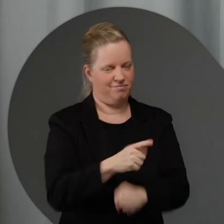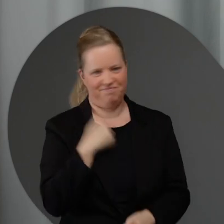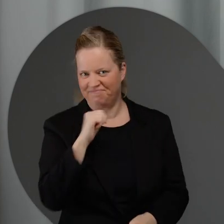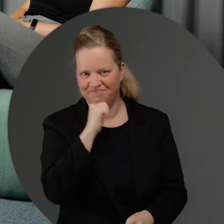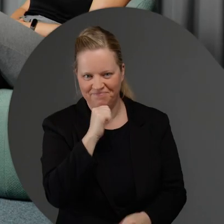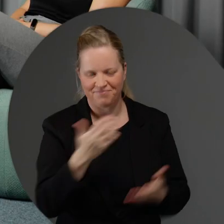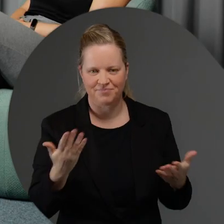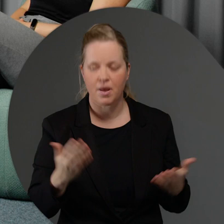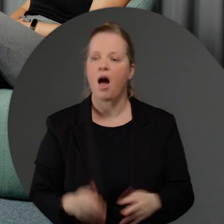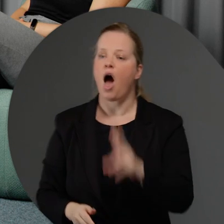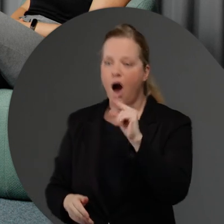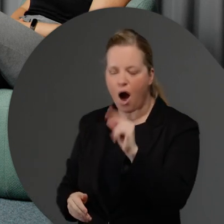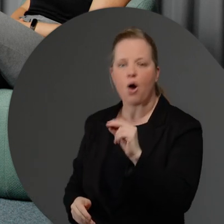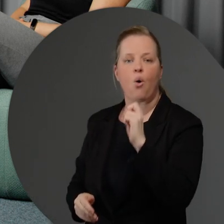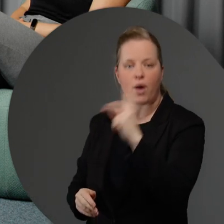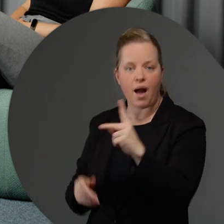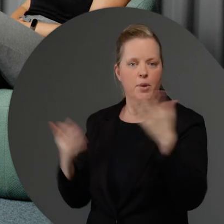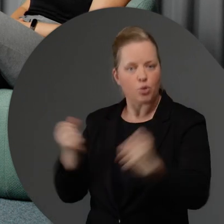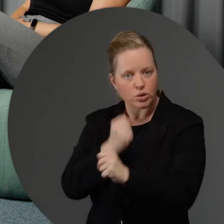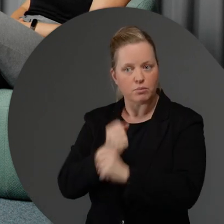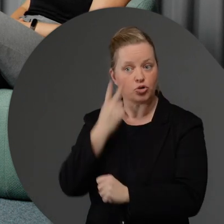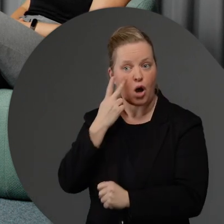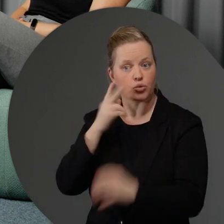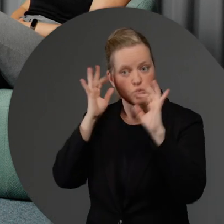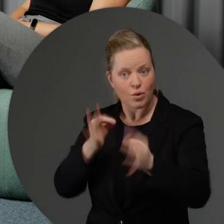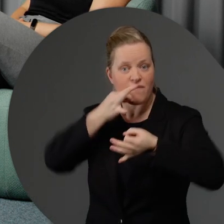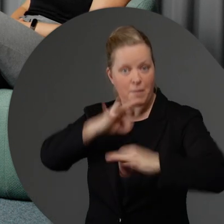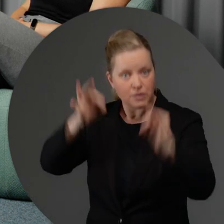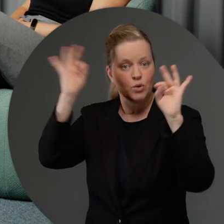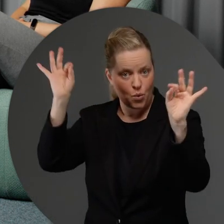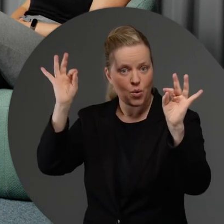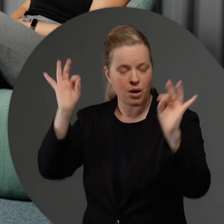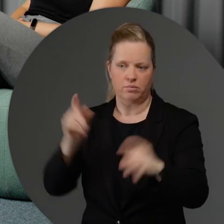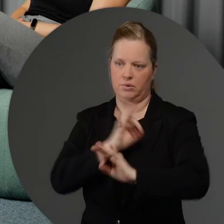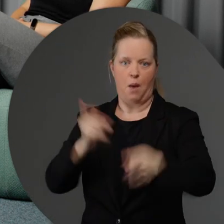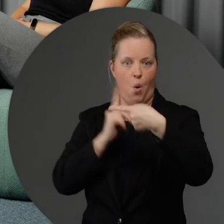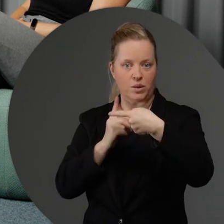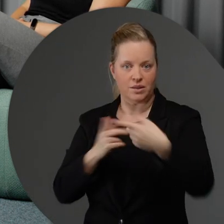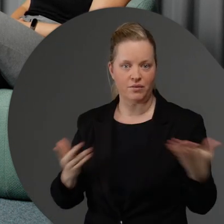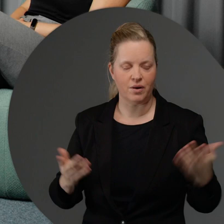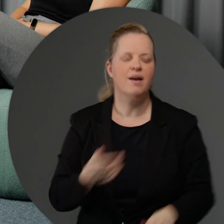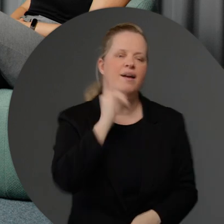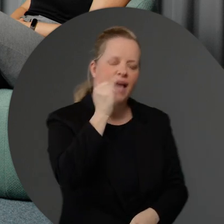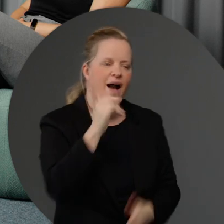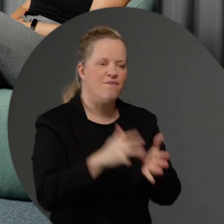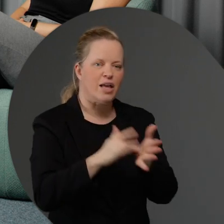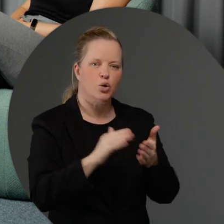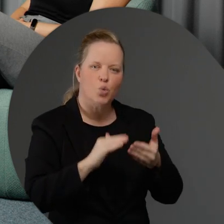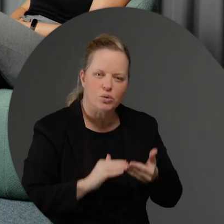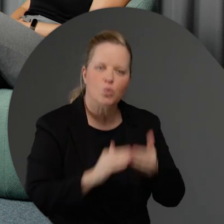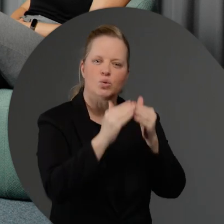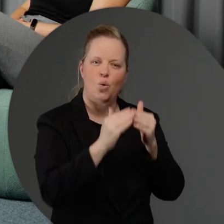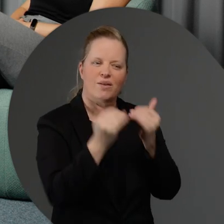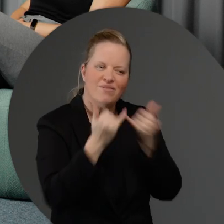Mindestanforderungen hinausgehen. Aber es schaut aus, als wird es eine große Verbesserung geben. Das ist ja schon sehr positiv. Das liegt auch an